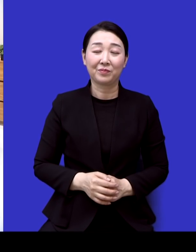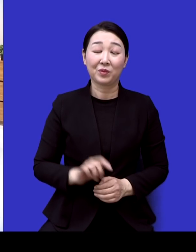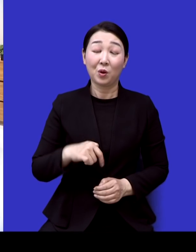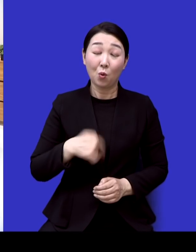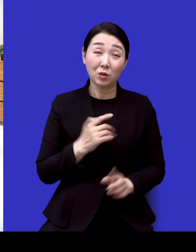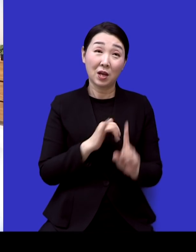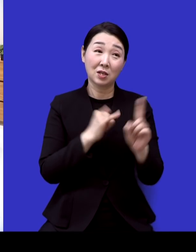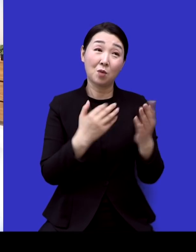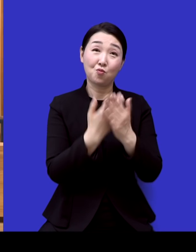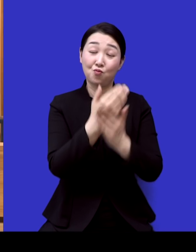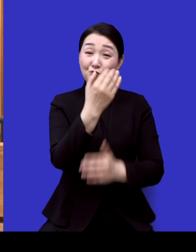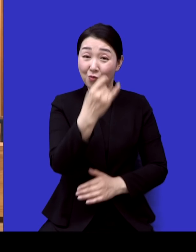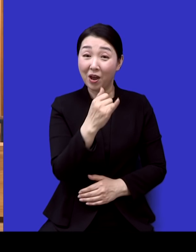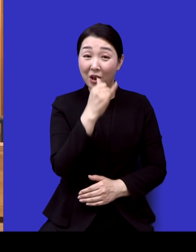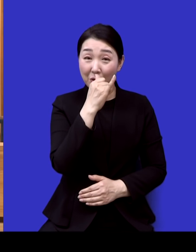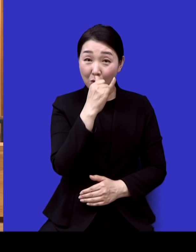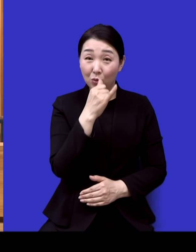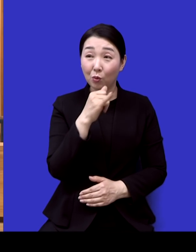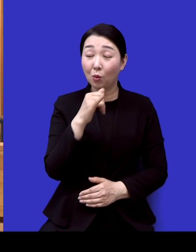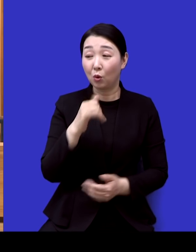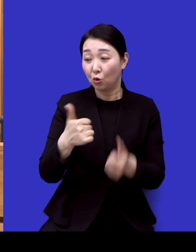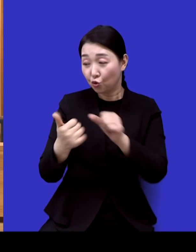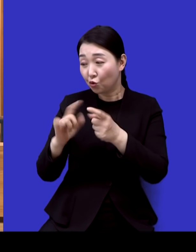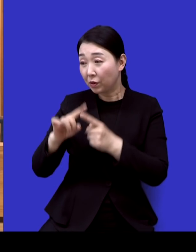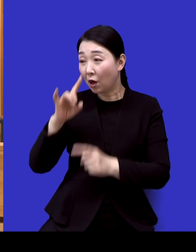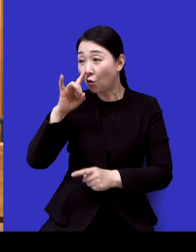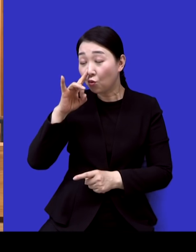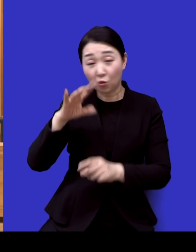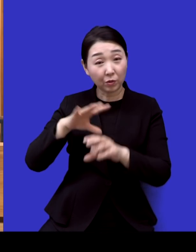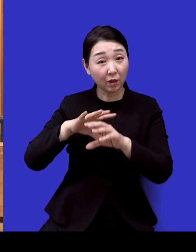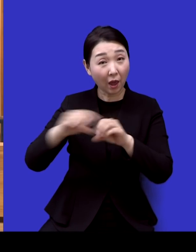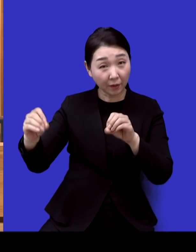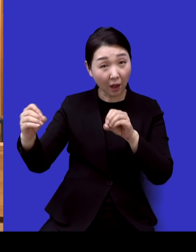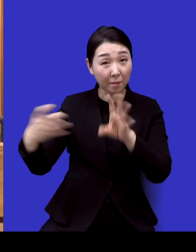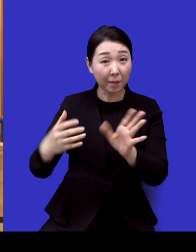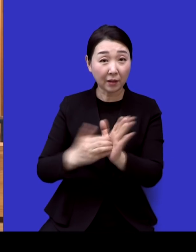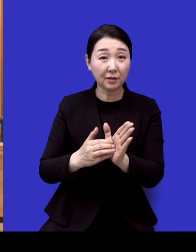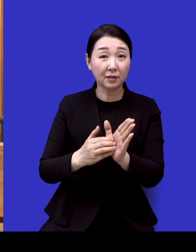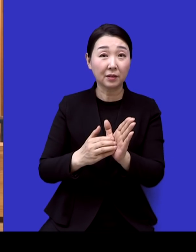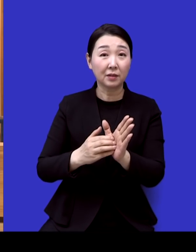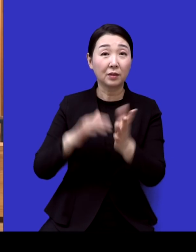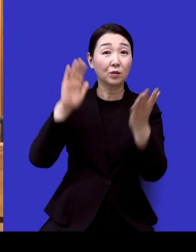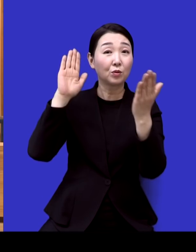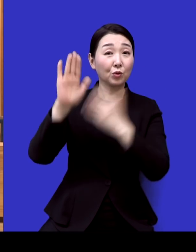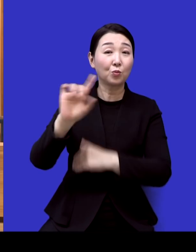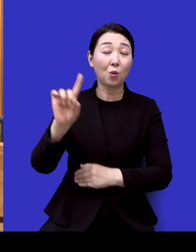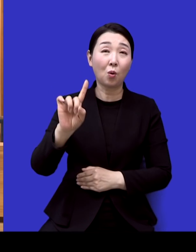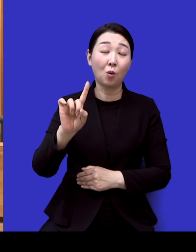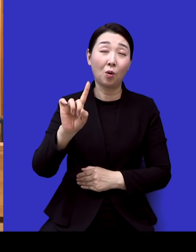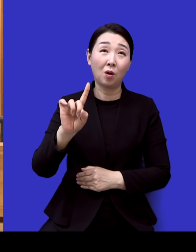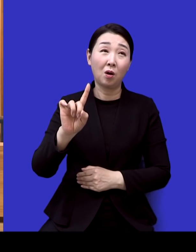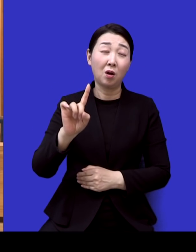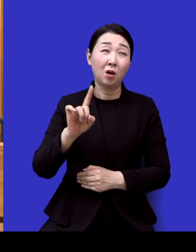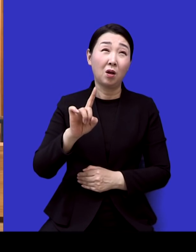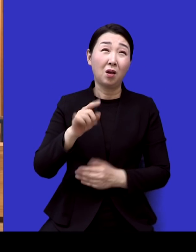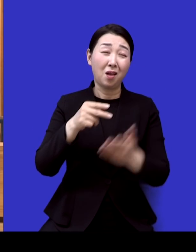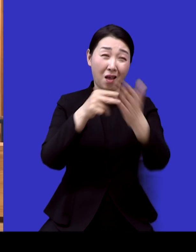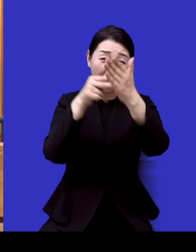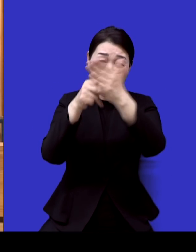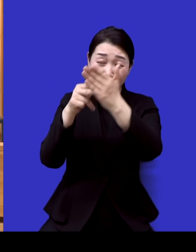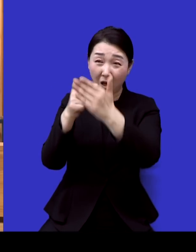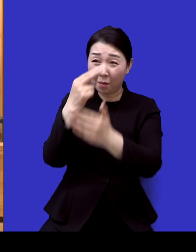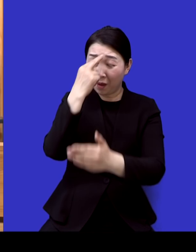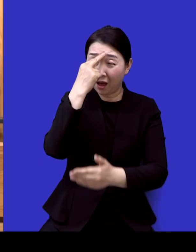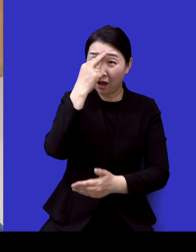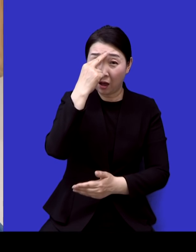부흥회를 하고 그토록 궁금했던 죽음에 대한 답을 얻으셨잖아요. 네네. 그 이후로는 이제 뭔가 막힌 것이 뻥 뚫린 뭔가 아, 삶의 그렇죠.